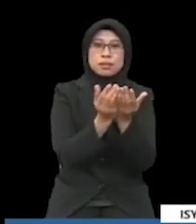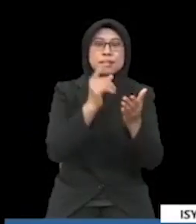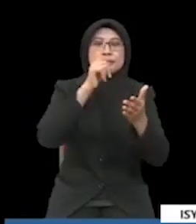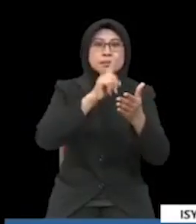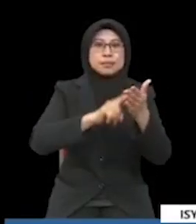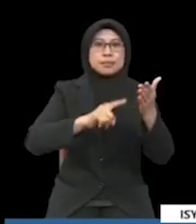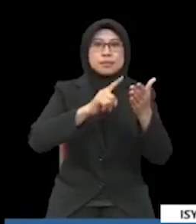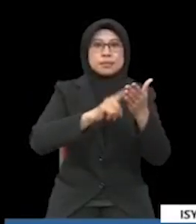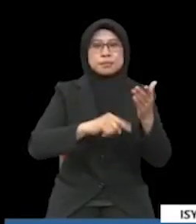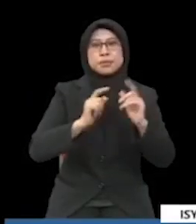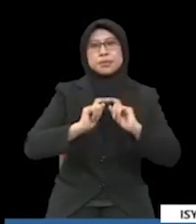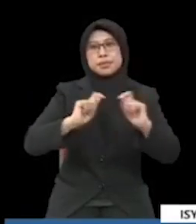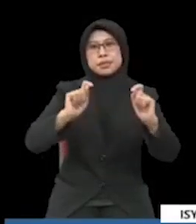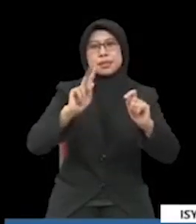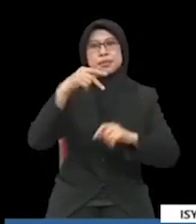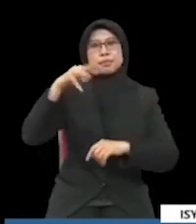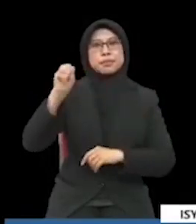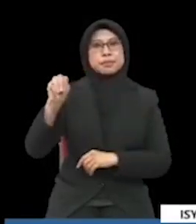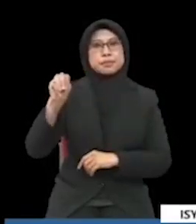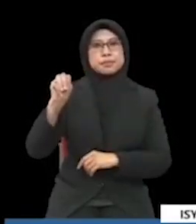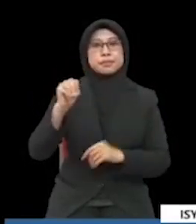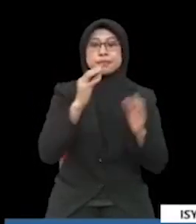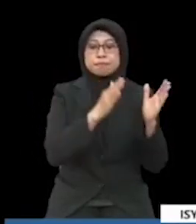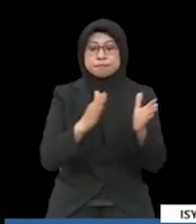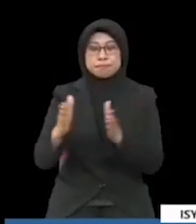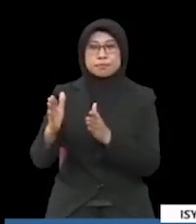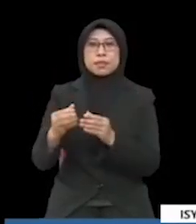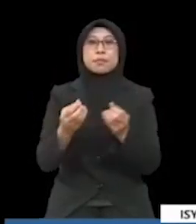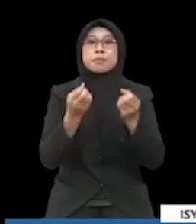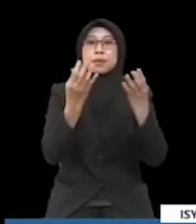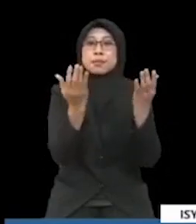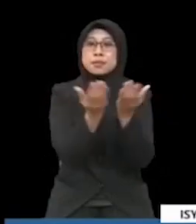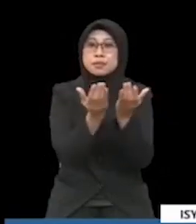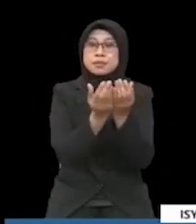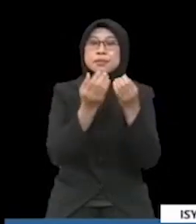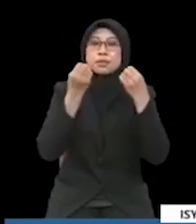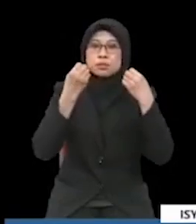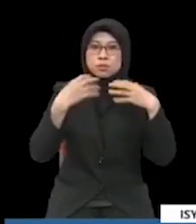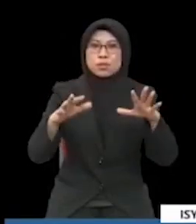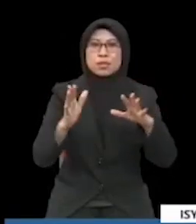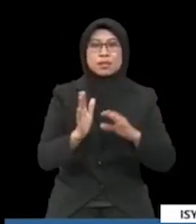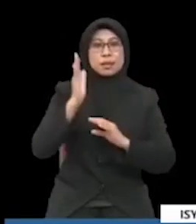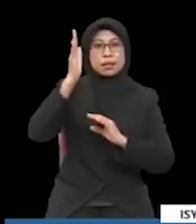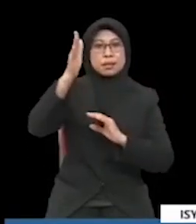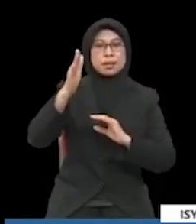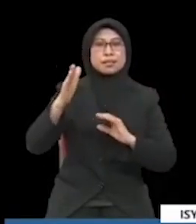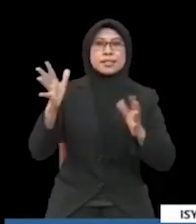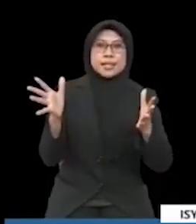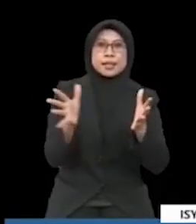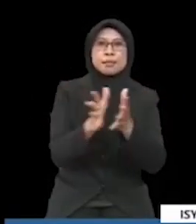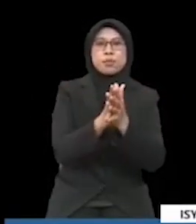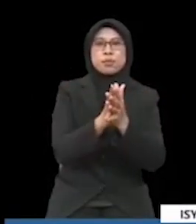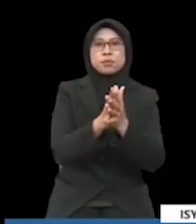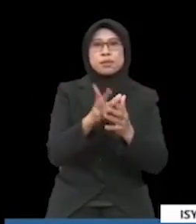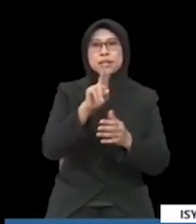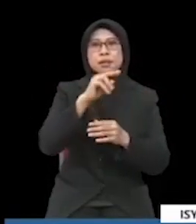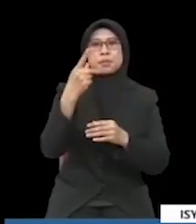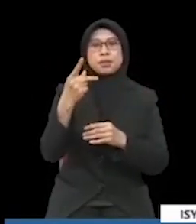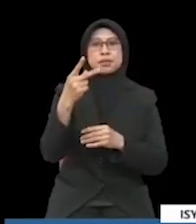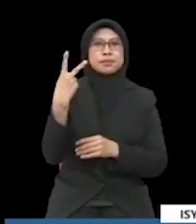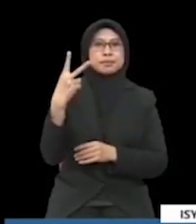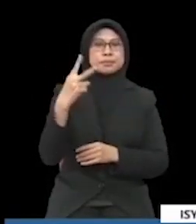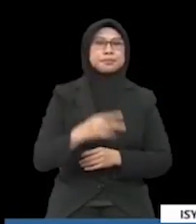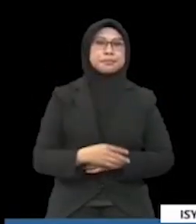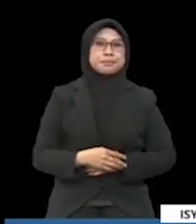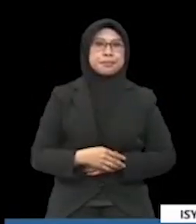tindakan pihak Kementerian Pendidikan dan berapa bos sekolah yang telah dan akan digabungkan di dalam er